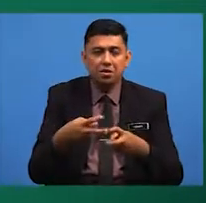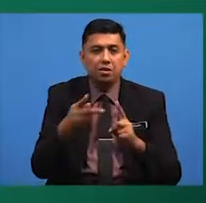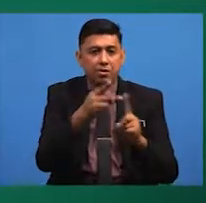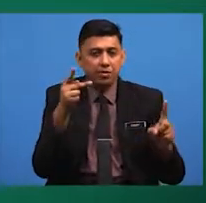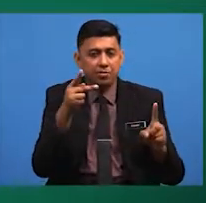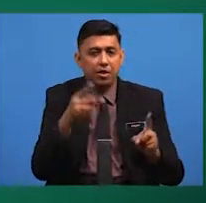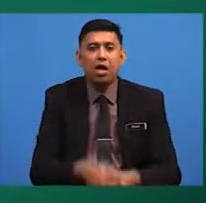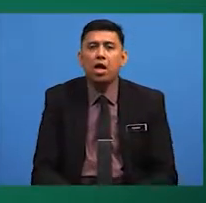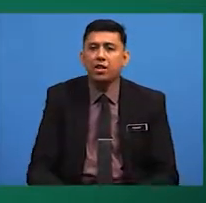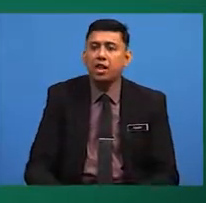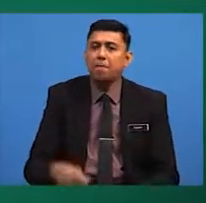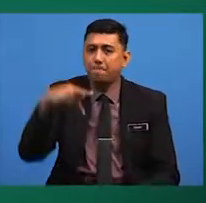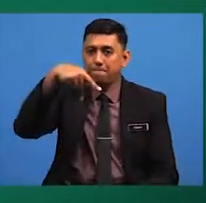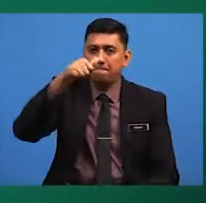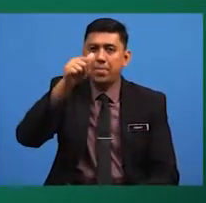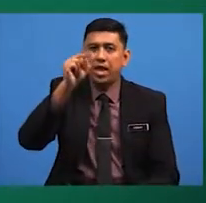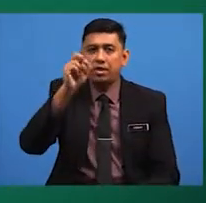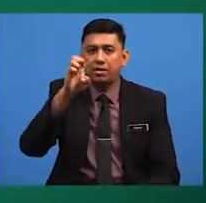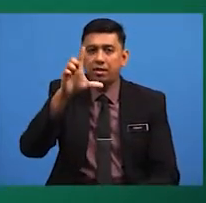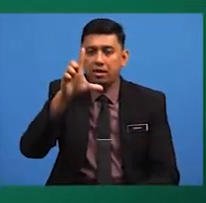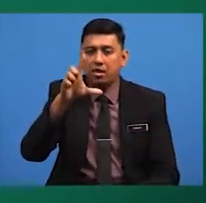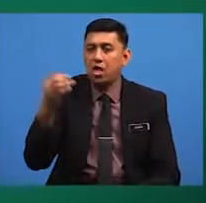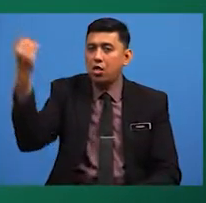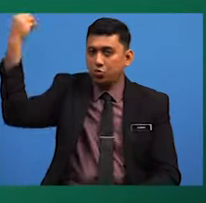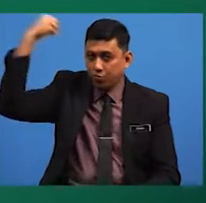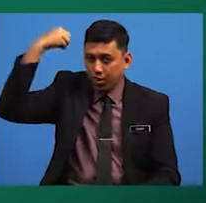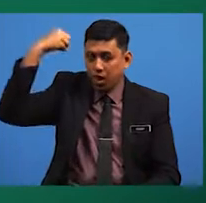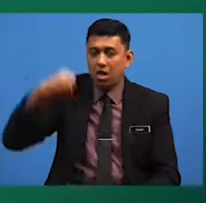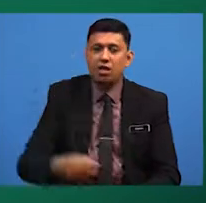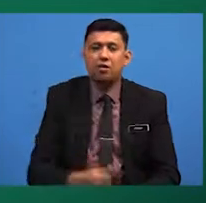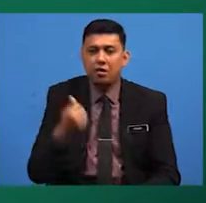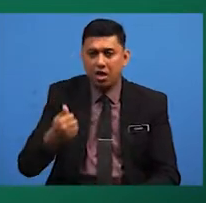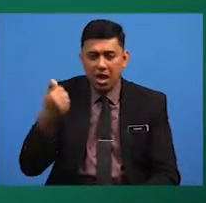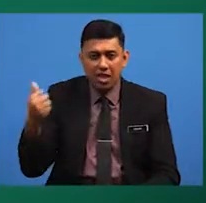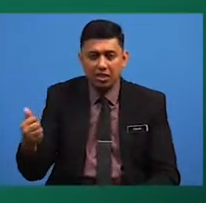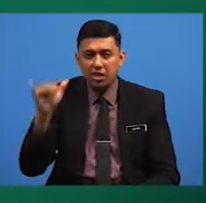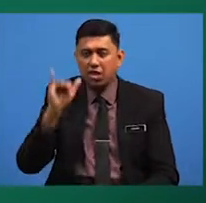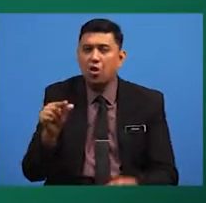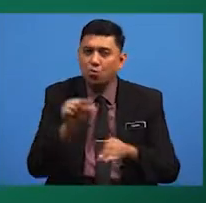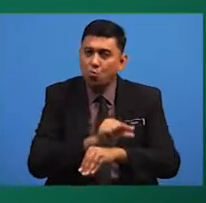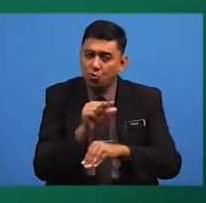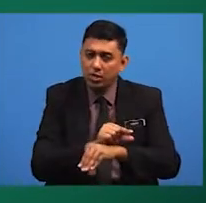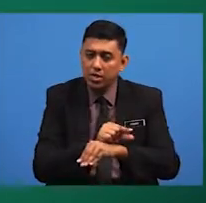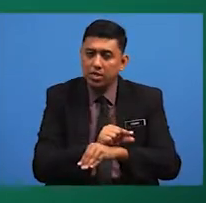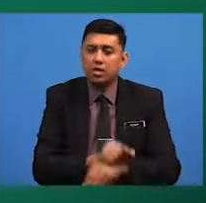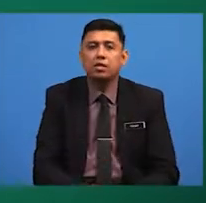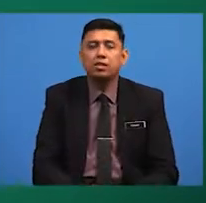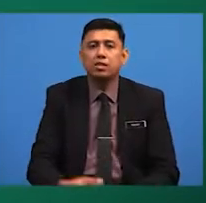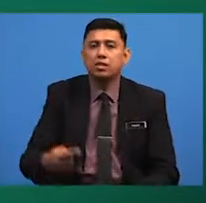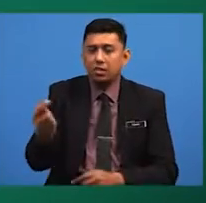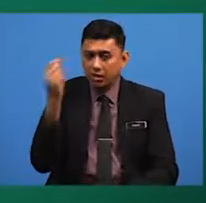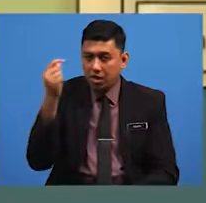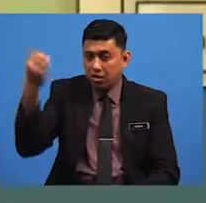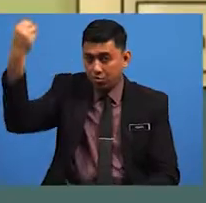daripada penis Surya antara contoh alat Tan yang menggunakan tenaga surya